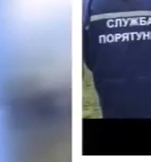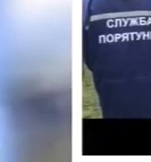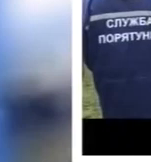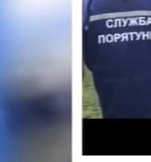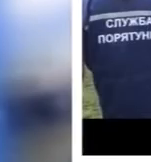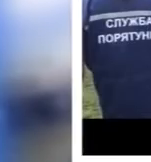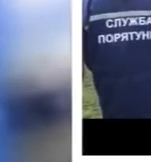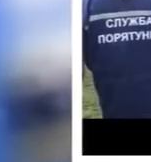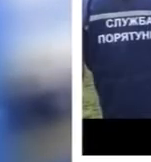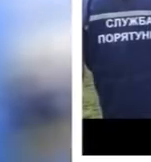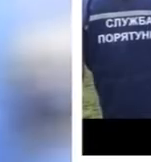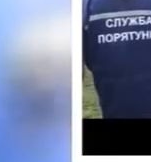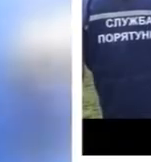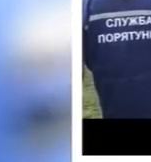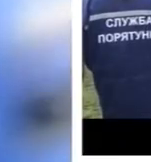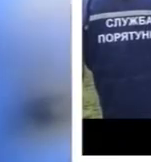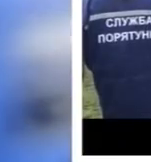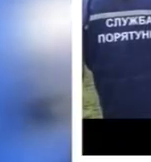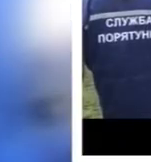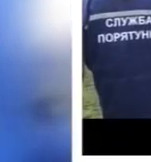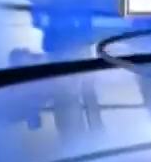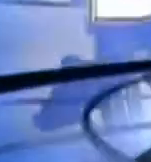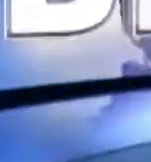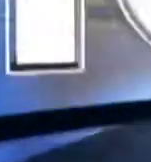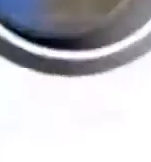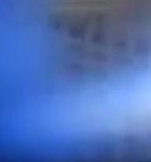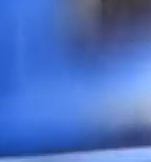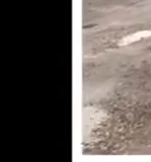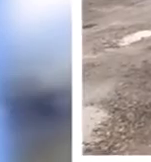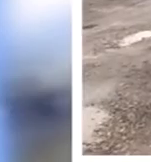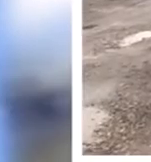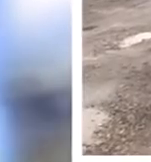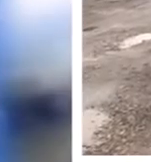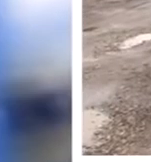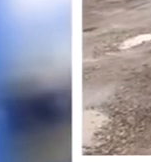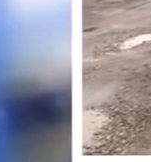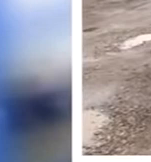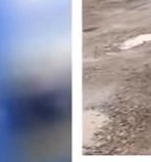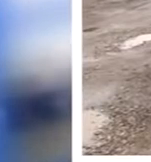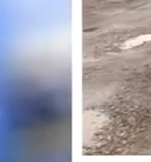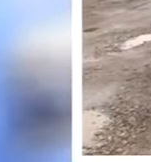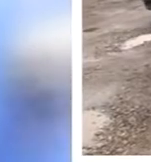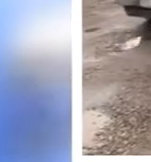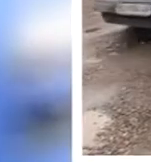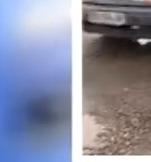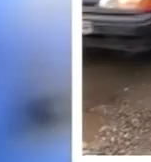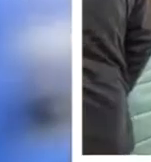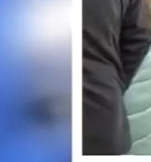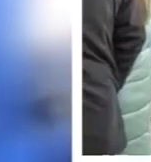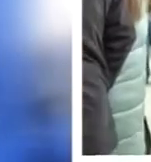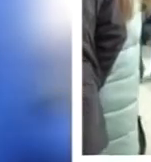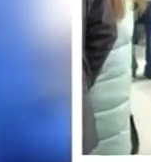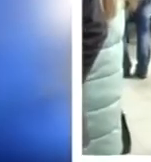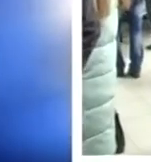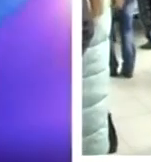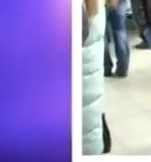У Тернополі вшанували ліквідаторів наслідків аварії на ЧАЕС. З 1 січня українці отримуватимуть перші водійські